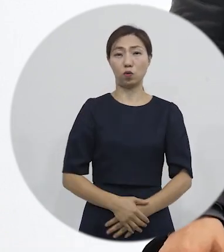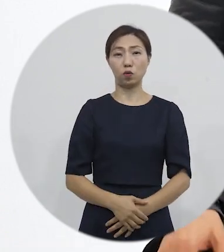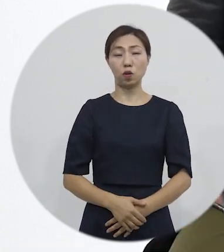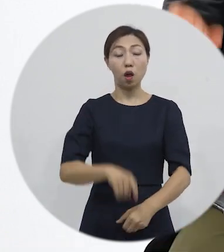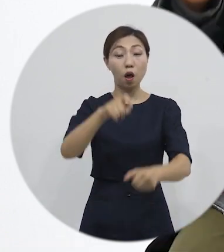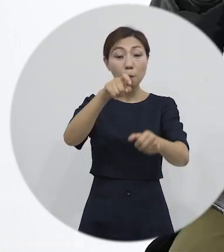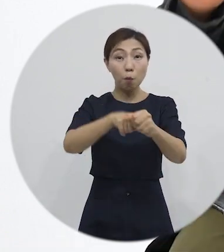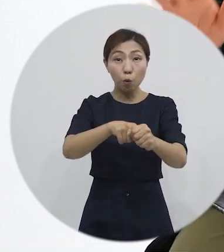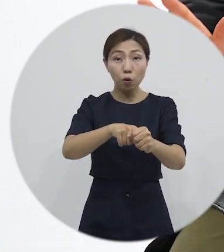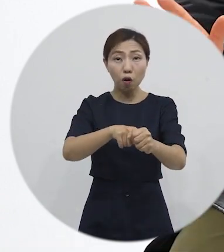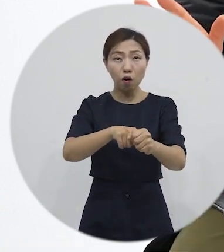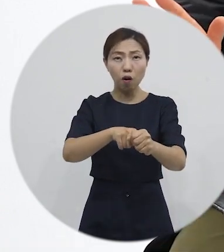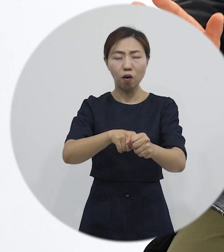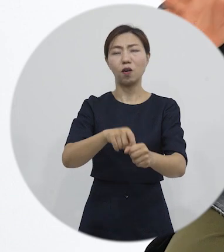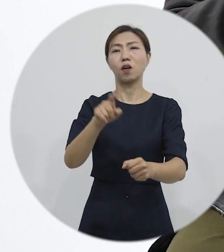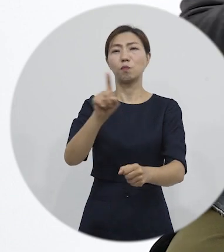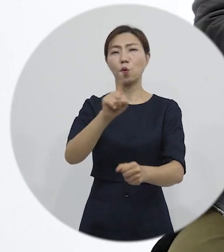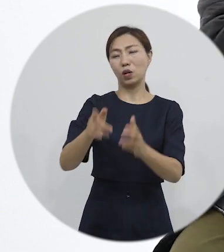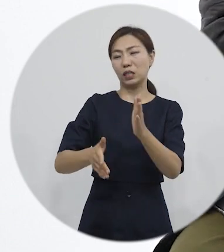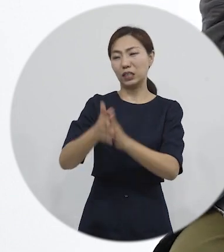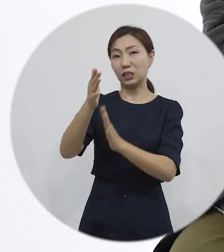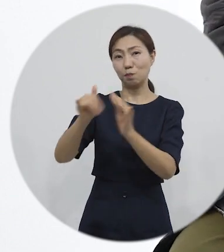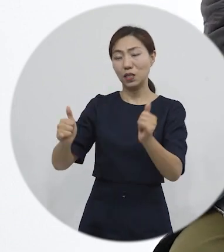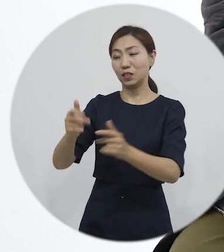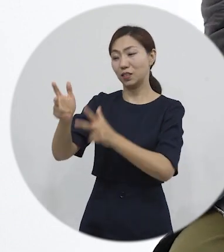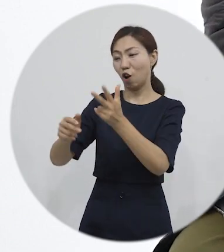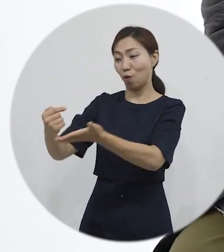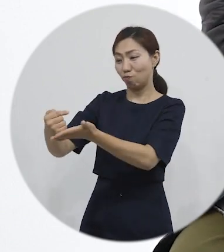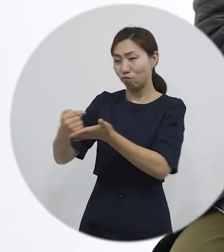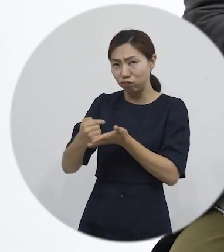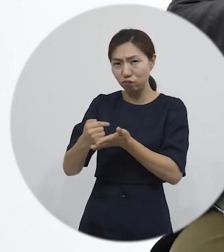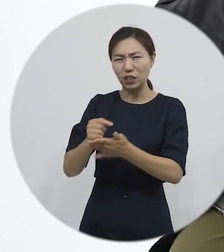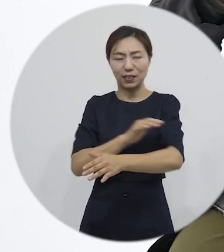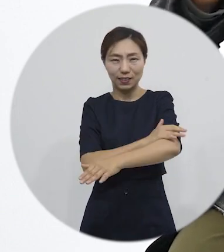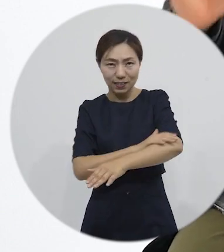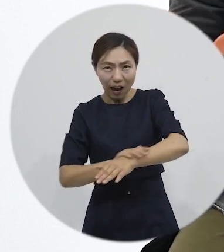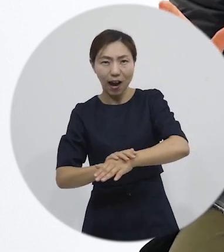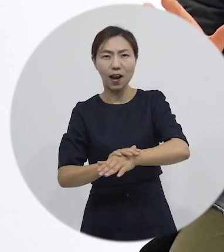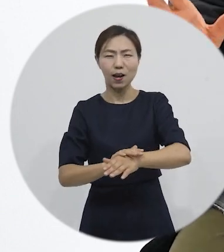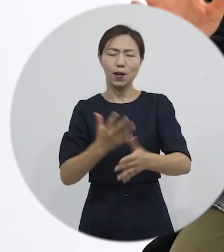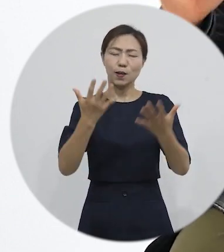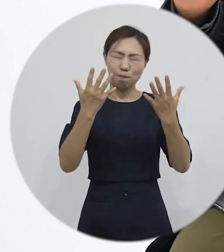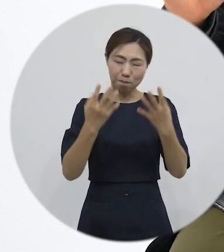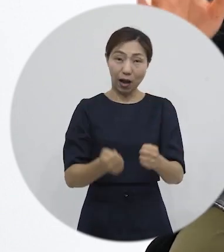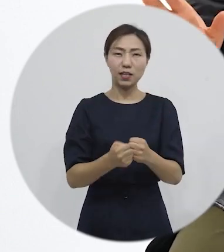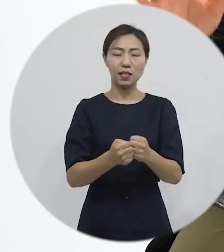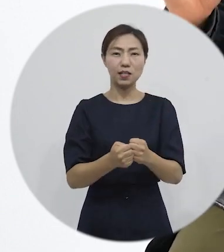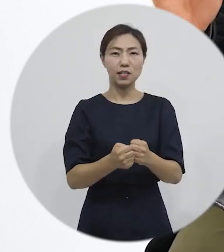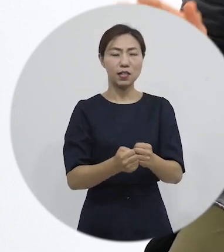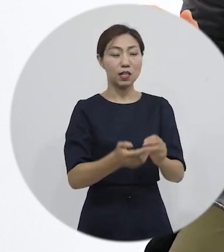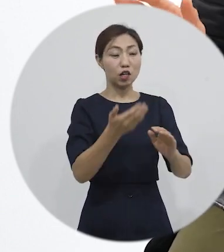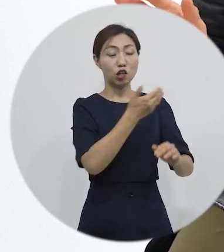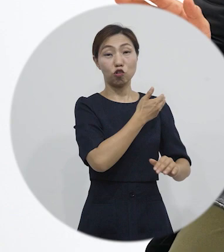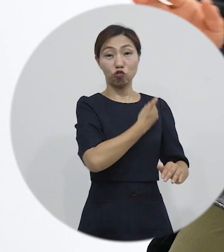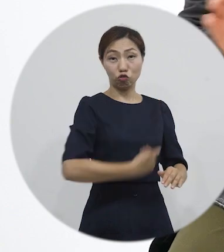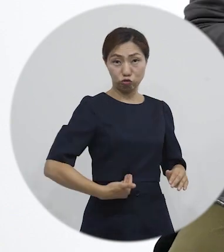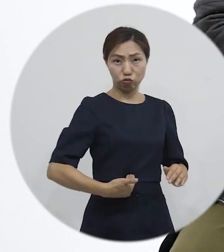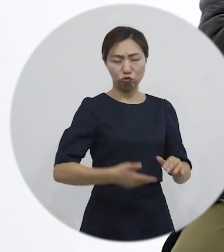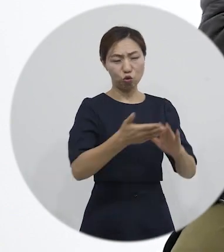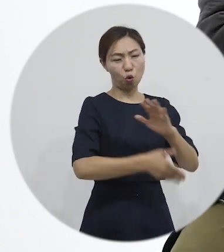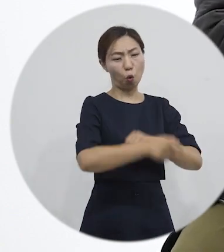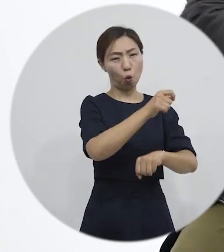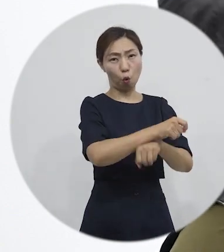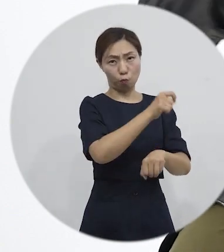겁니다. 어떻게 하면 주민들이 낸 사업을 더 많이 반영할 수 있을까라고 하는